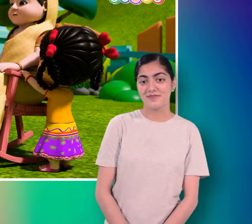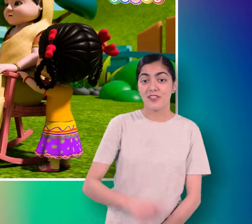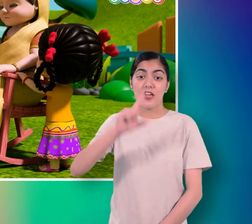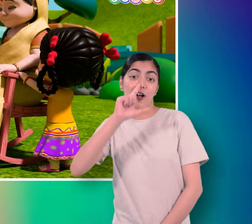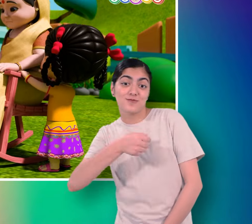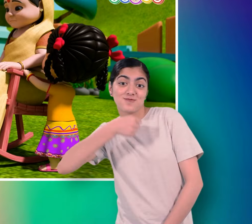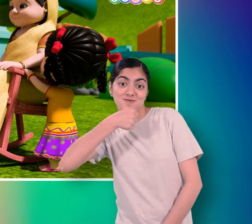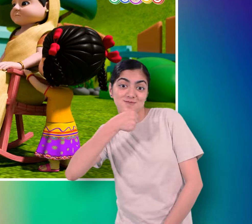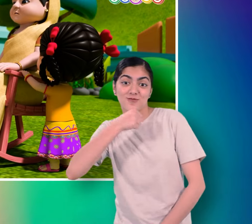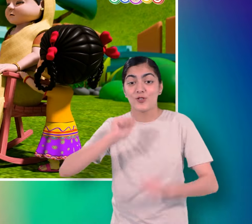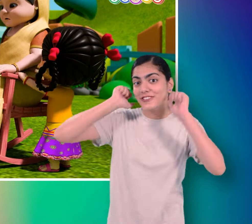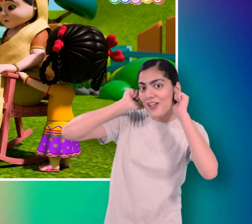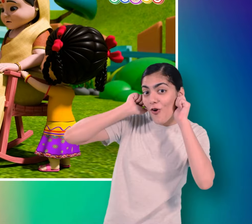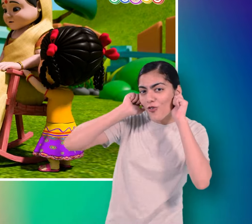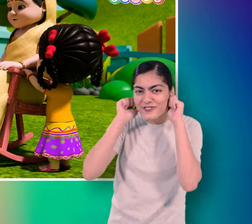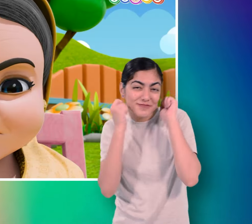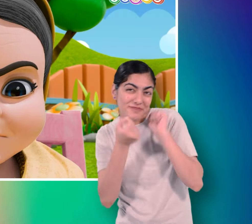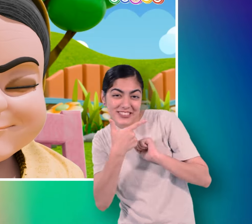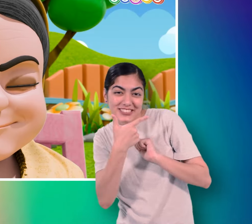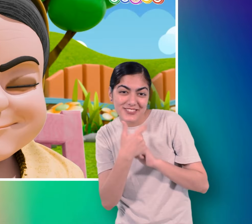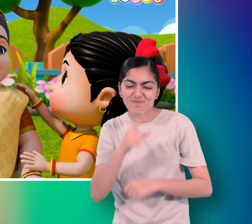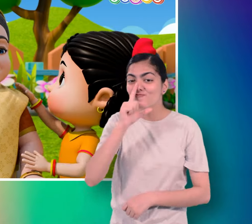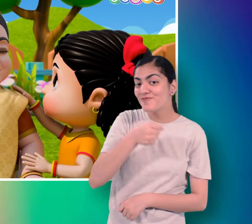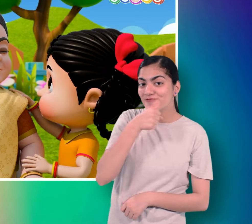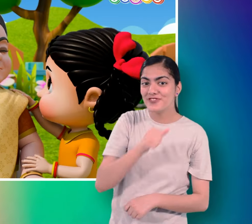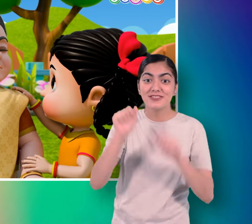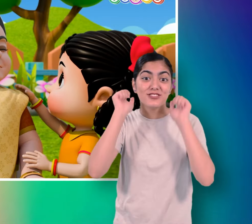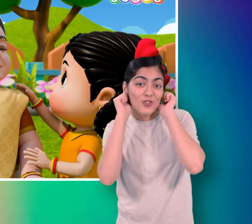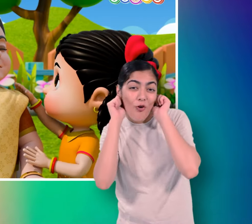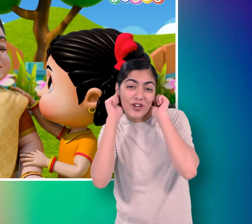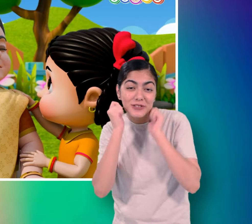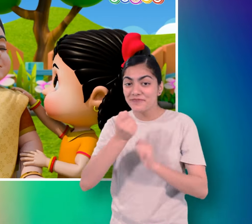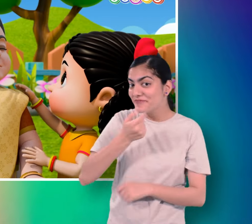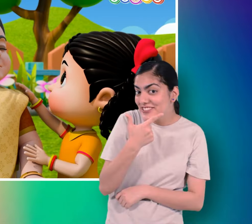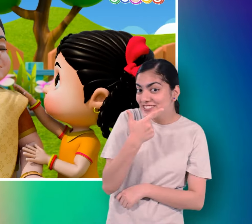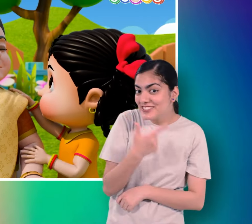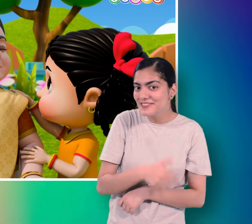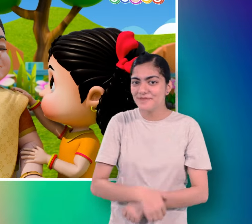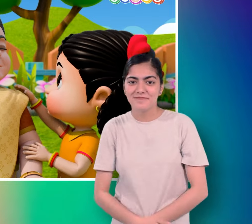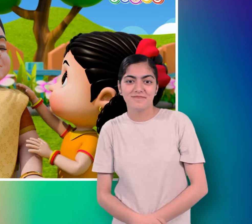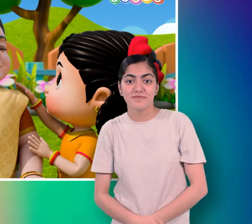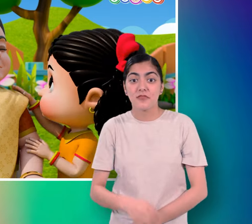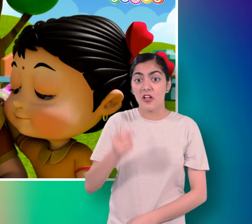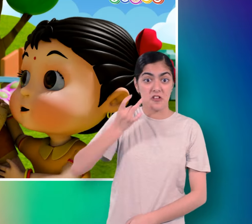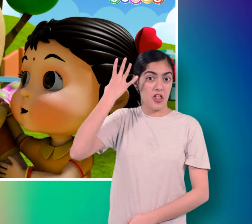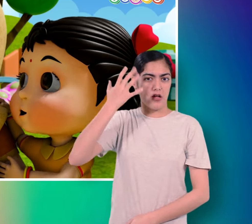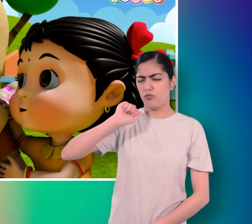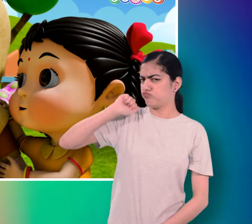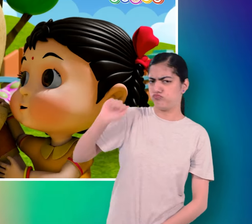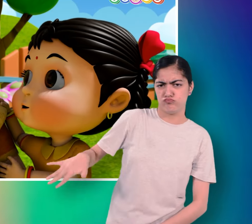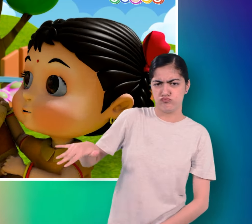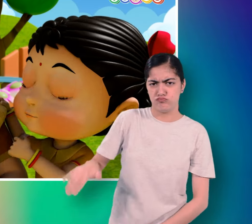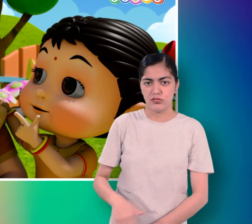दादी अम्मा दादी अम्मा मान जा दादी अम्मा दादी अम्मा मान जा छोड़ो